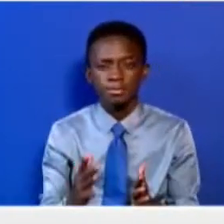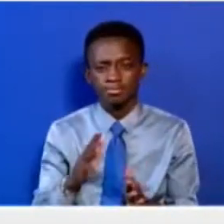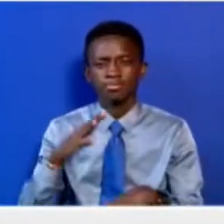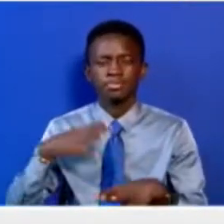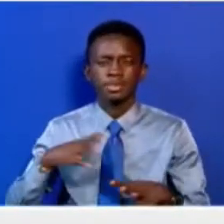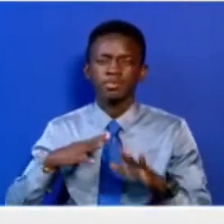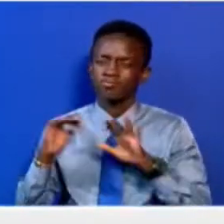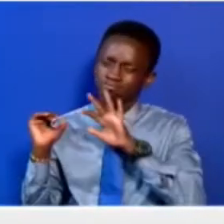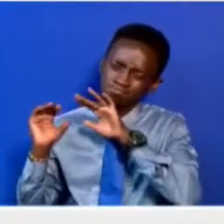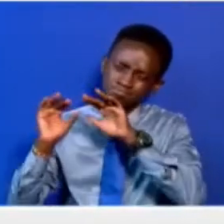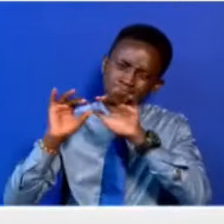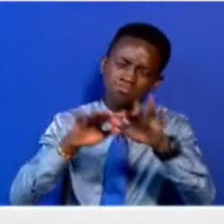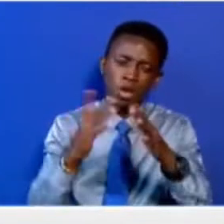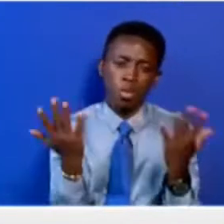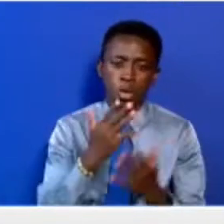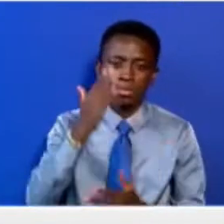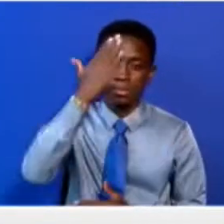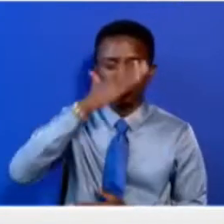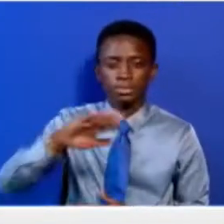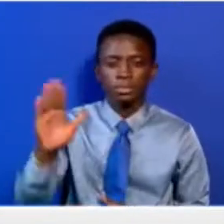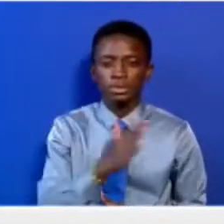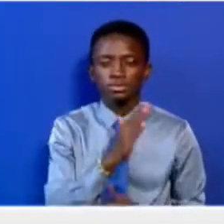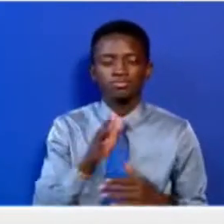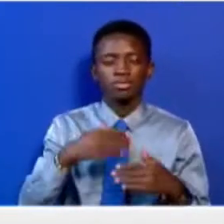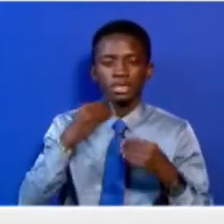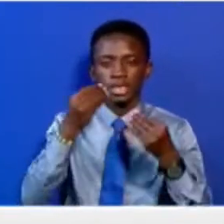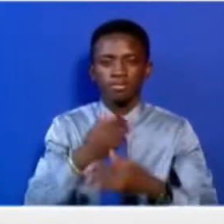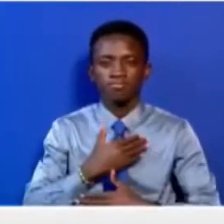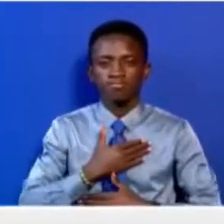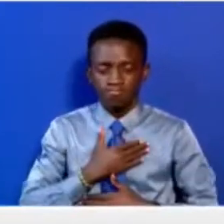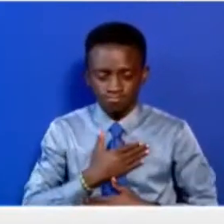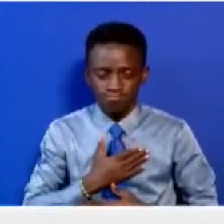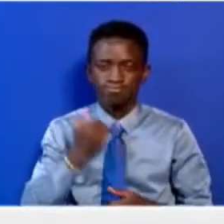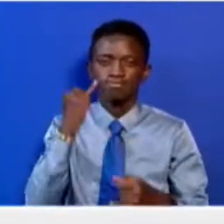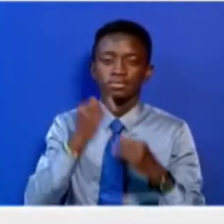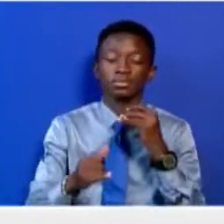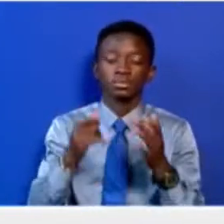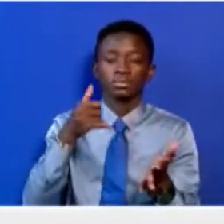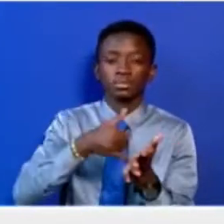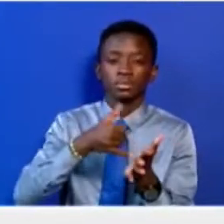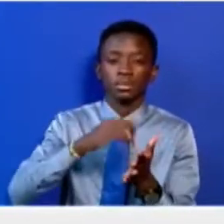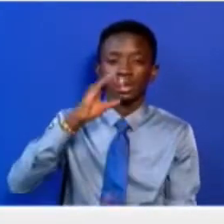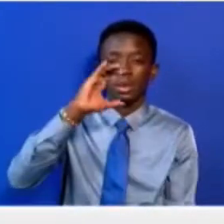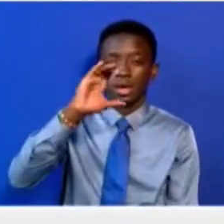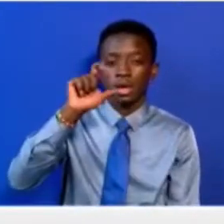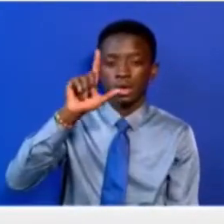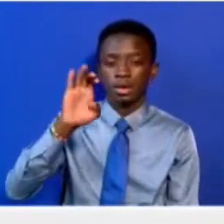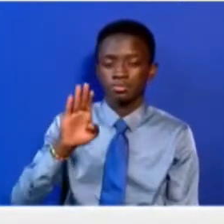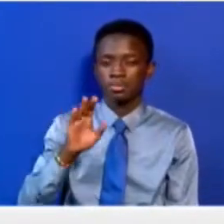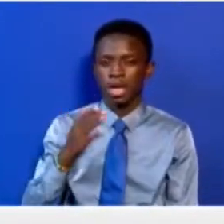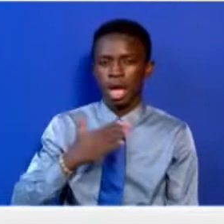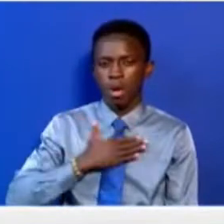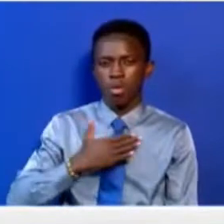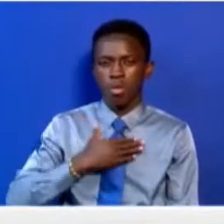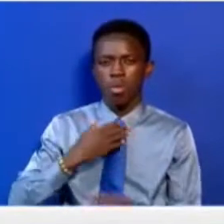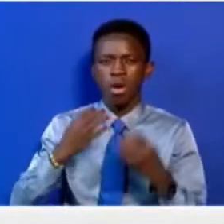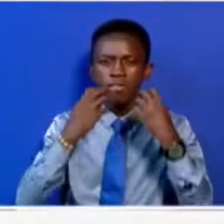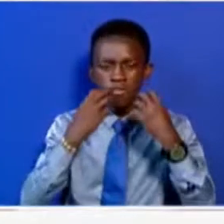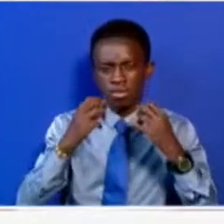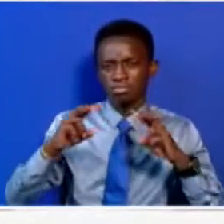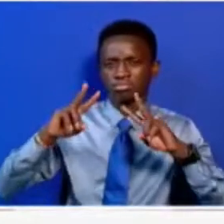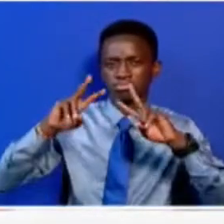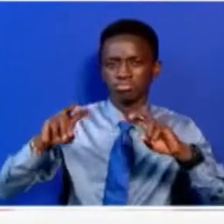katika jengo la bunge kutoa heshima zao za mwisho. Mwanahabari wetu Caleb Mucha anatupa taswira kamili ya jinsi mambo yalivyokuwa leo